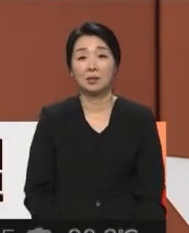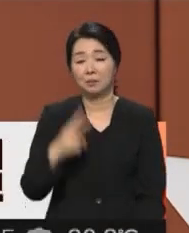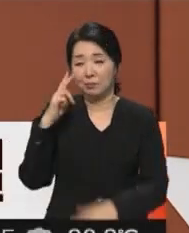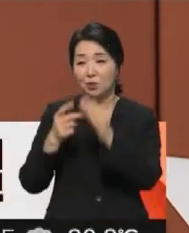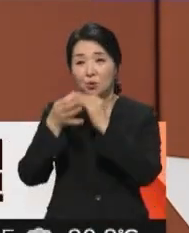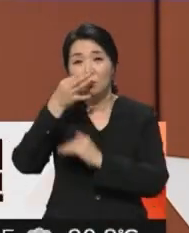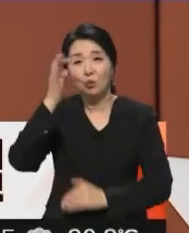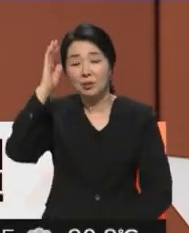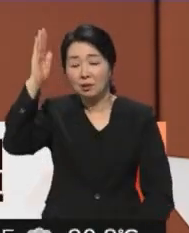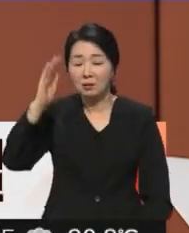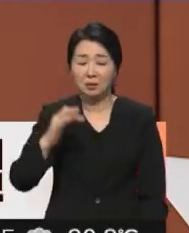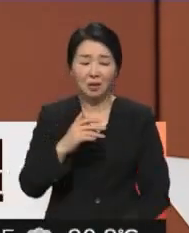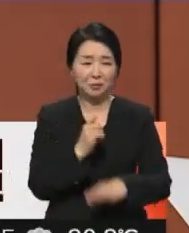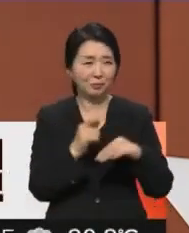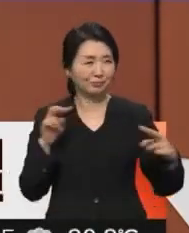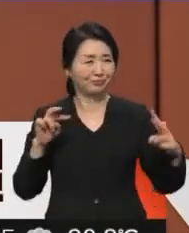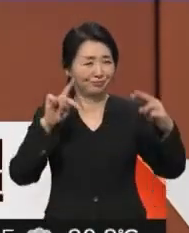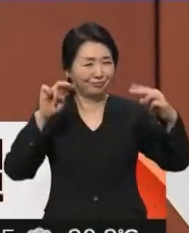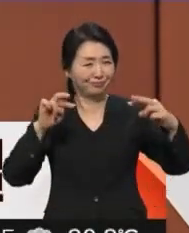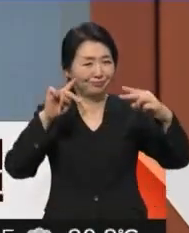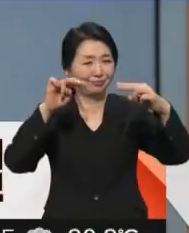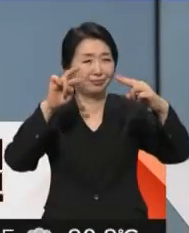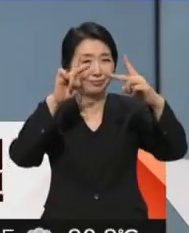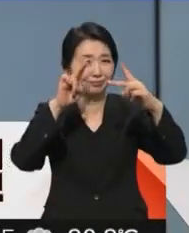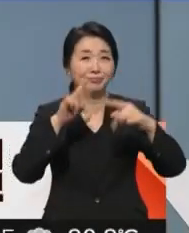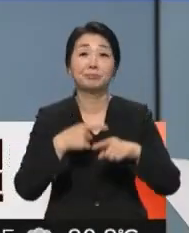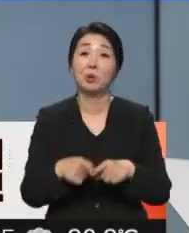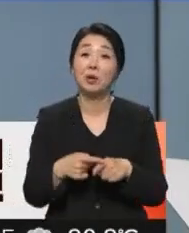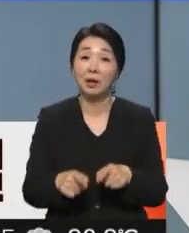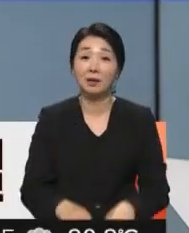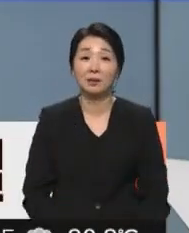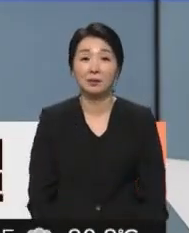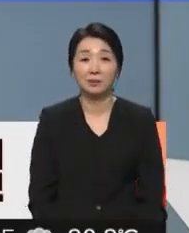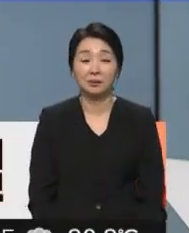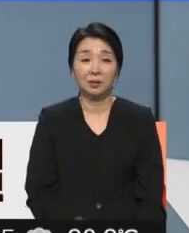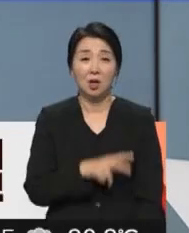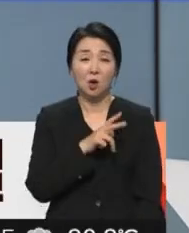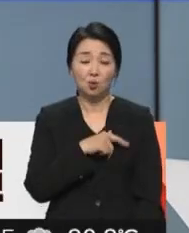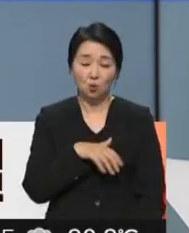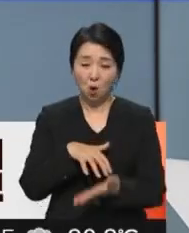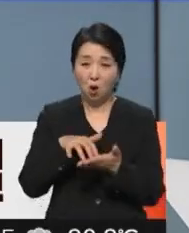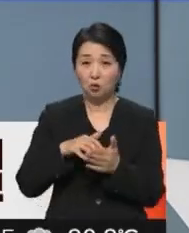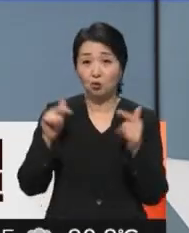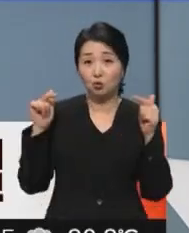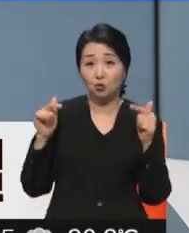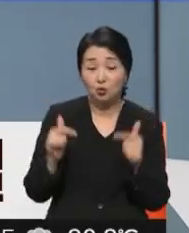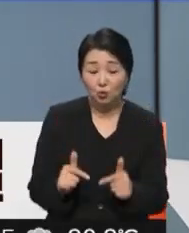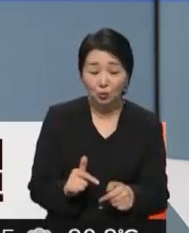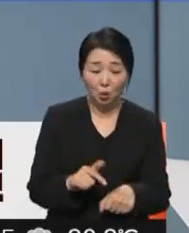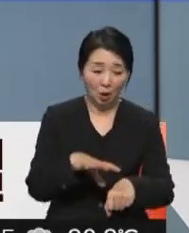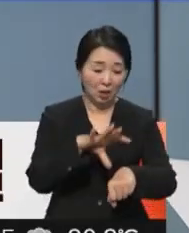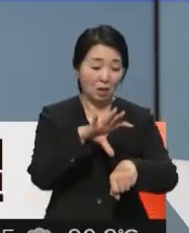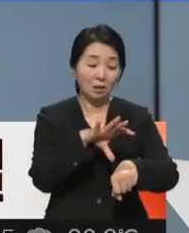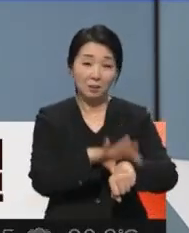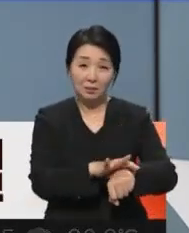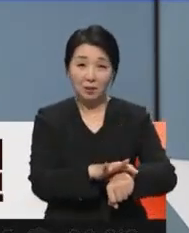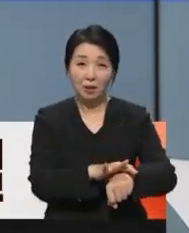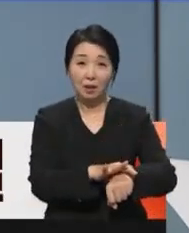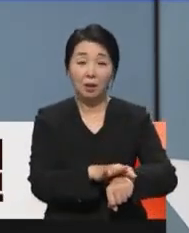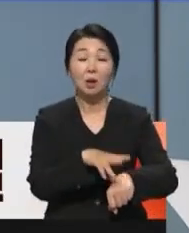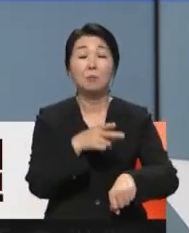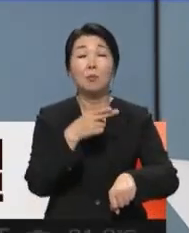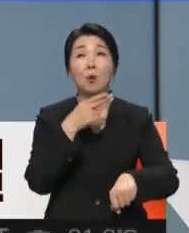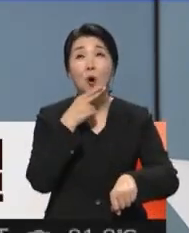할 연설이 정쟁으로 얼룩졌다는 이런 평가가 정치권에서 나오고 있는데요. 의원 정수 축소 또 불체포특권 포기 등의